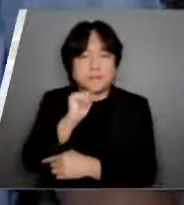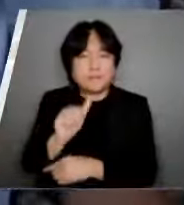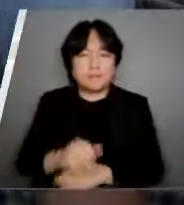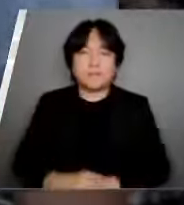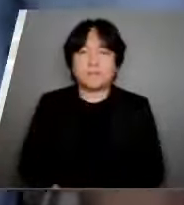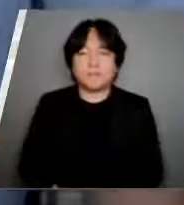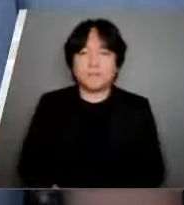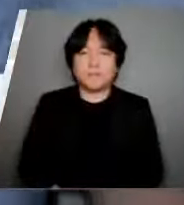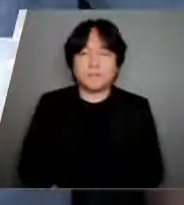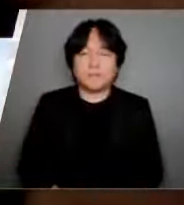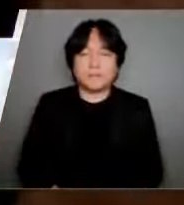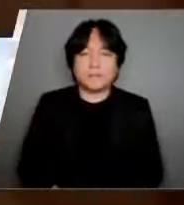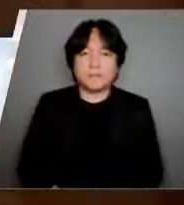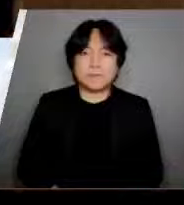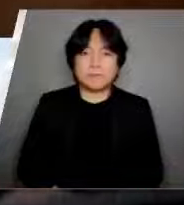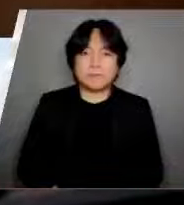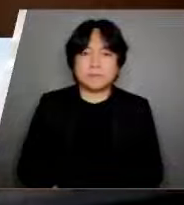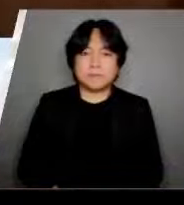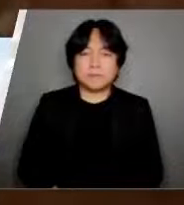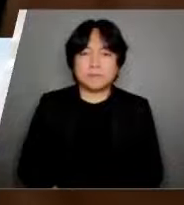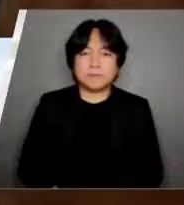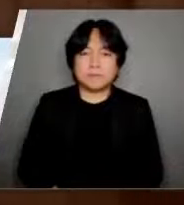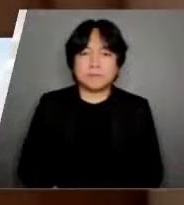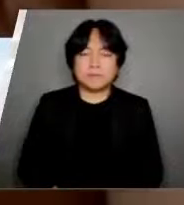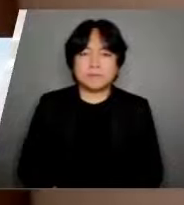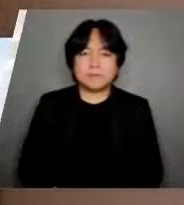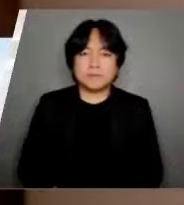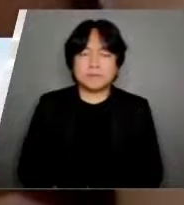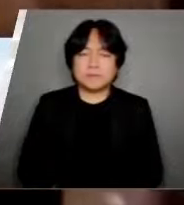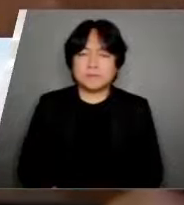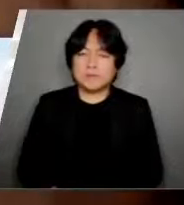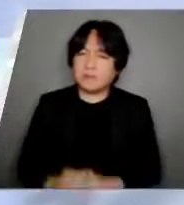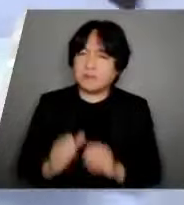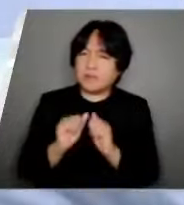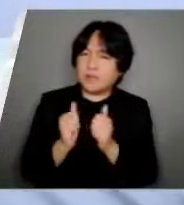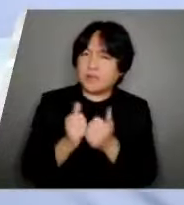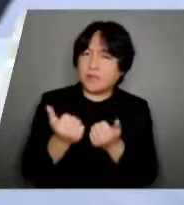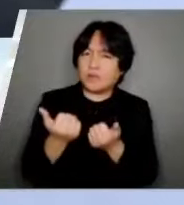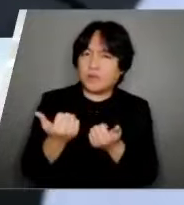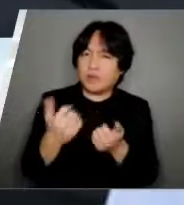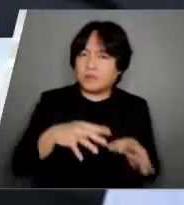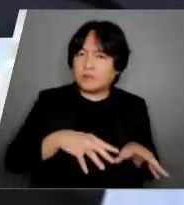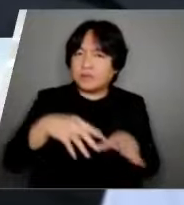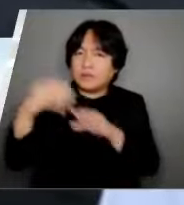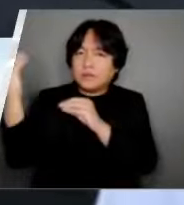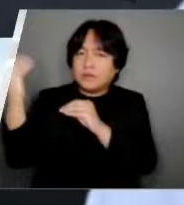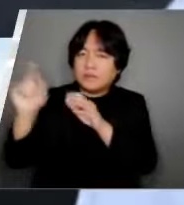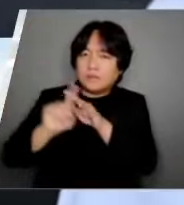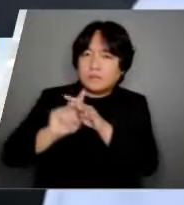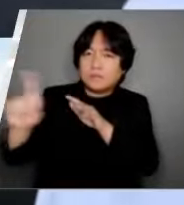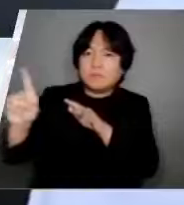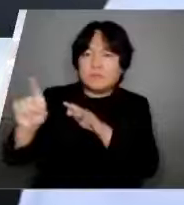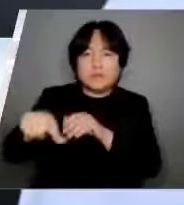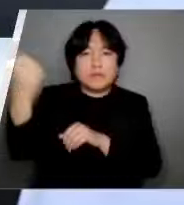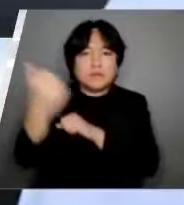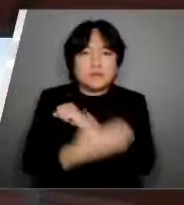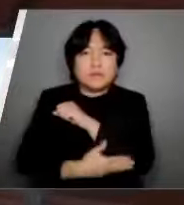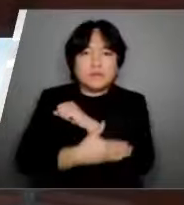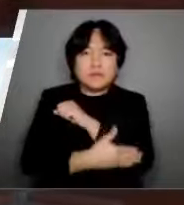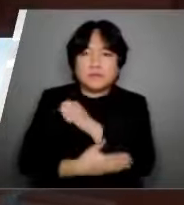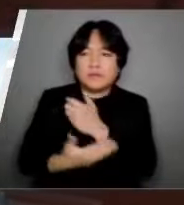Paano nga ba nakalabas ng bansa si dismissed Bamban Mayor Alice Guo? Ang sabi ni Sheila sa kanyang unang pagharap sa